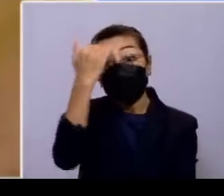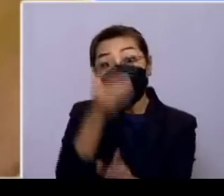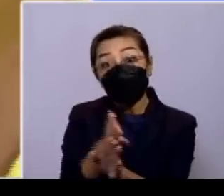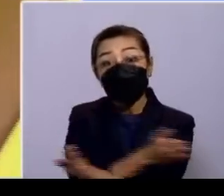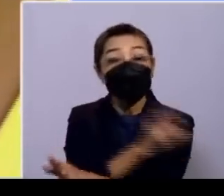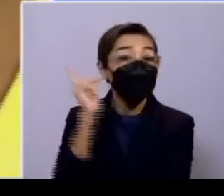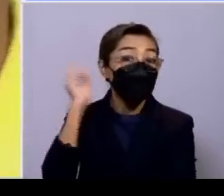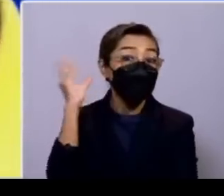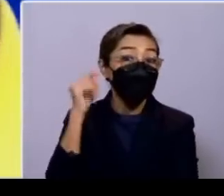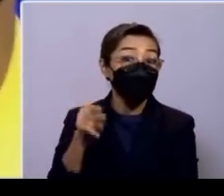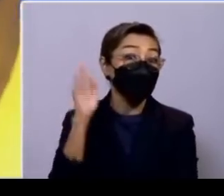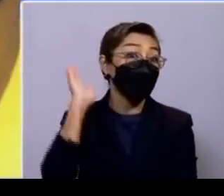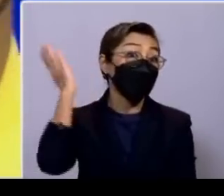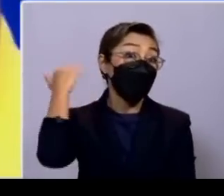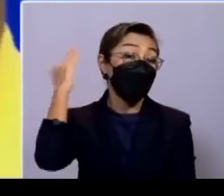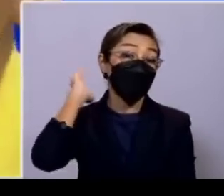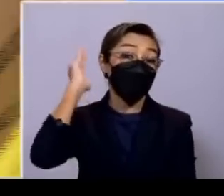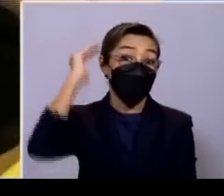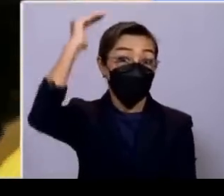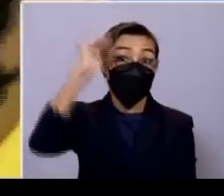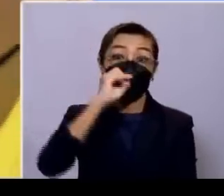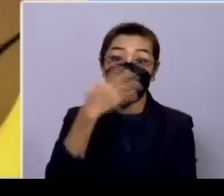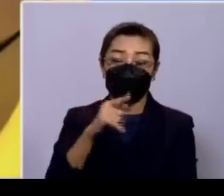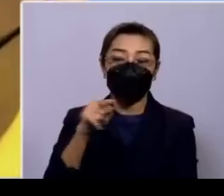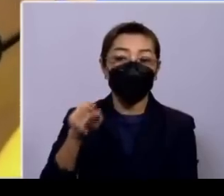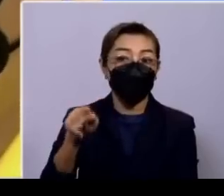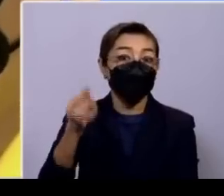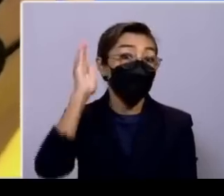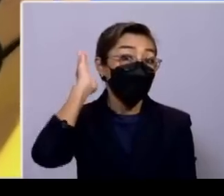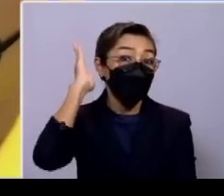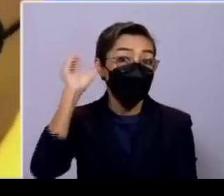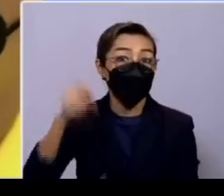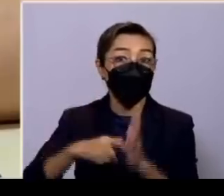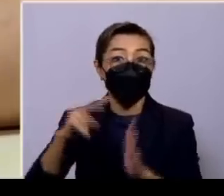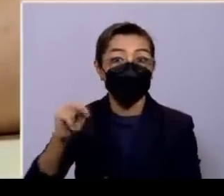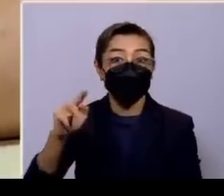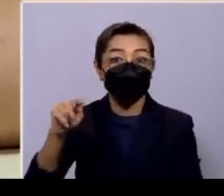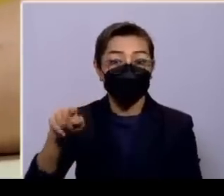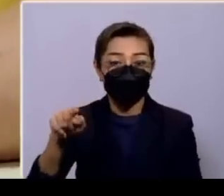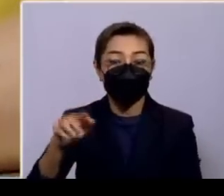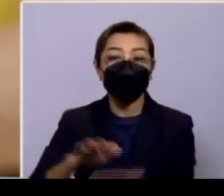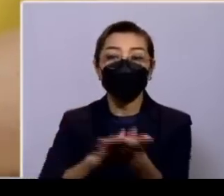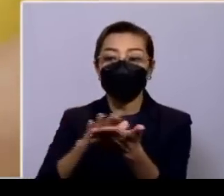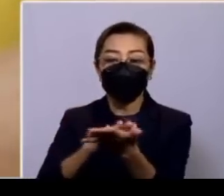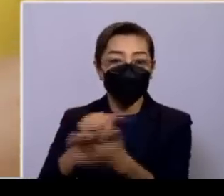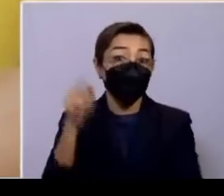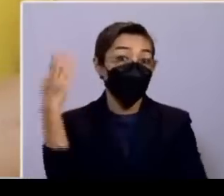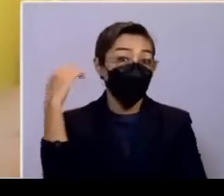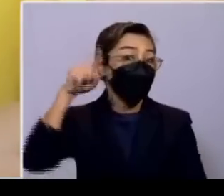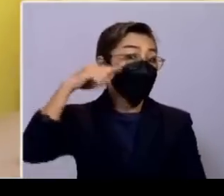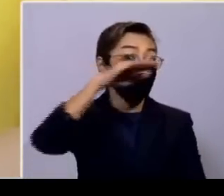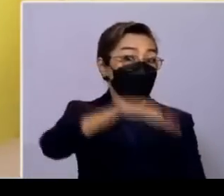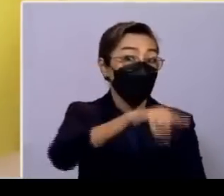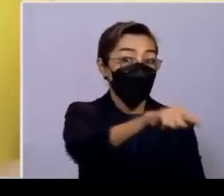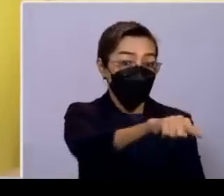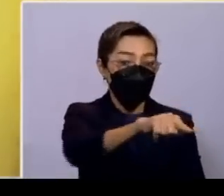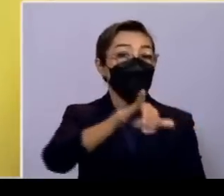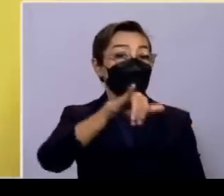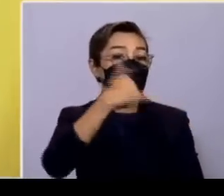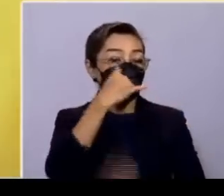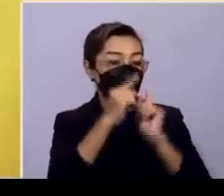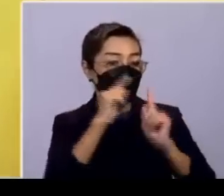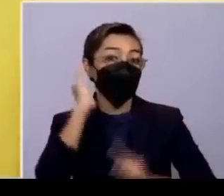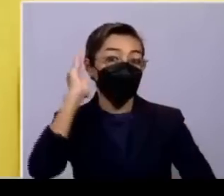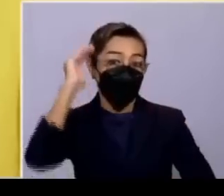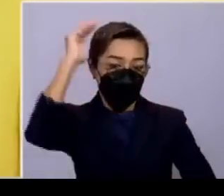นี้เราเคยได้ยินที่ทางที่มีรถเคยบอกว่ามีการโทรมาปรึกษาเรื่องเงิน 800000กับของรูปพรรณ15บาทที่หายไป